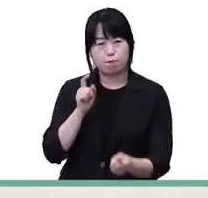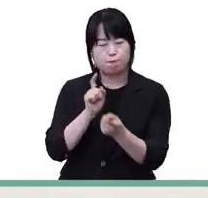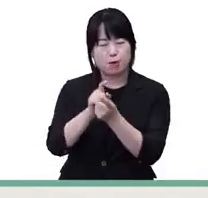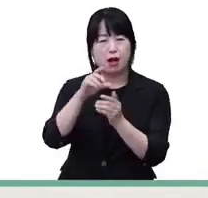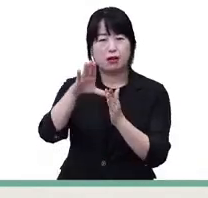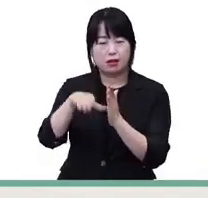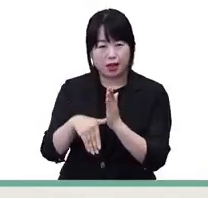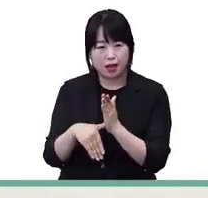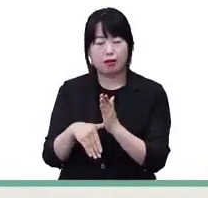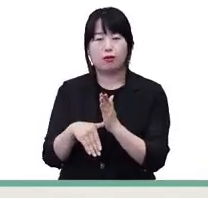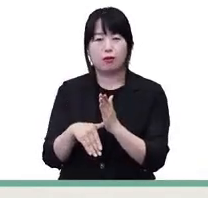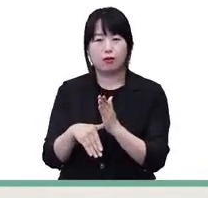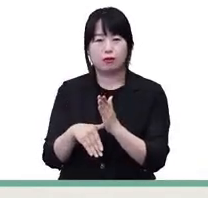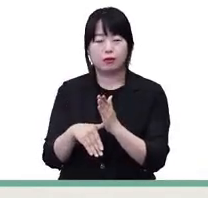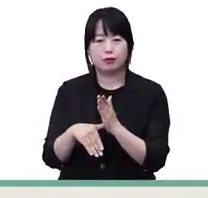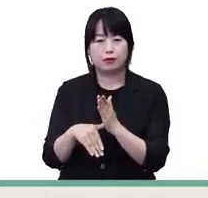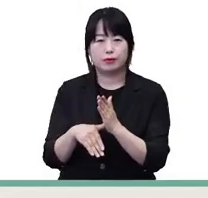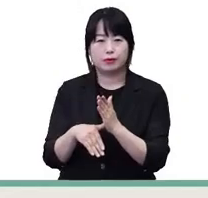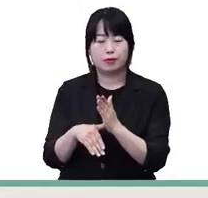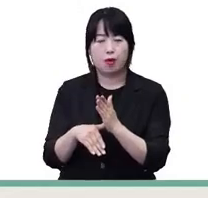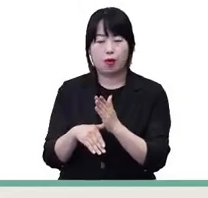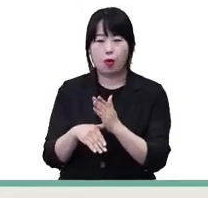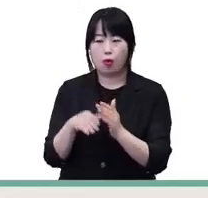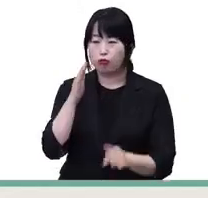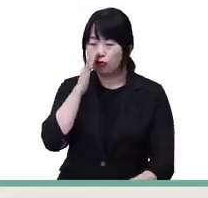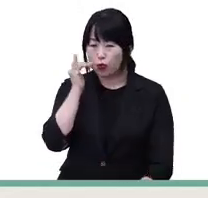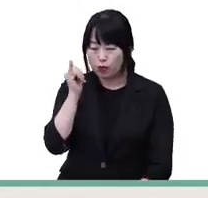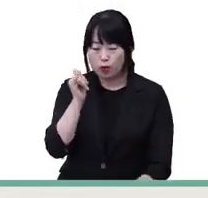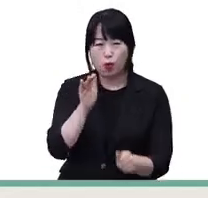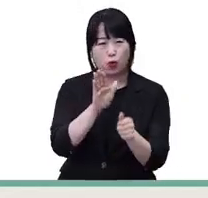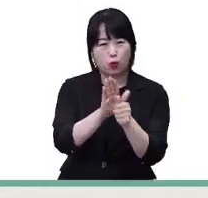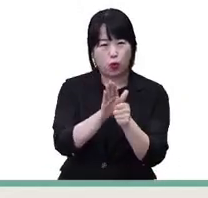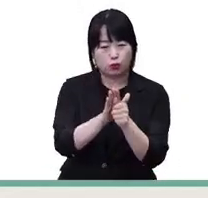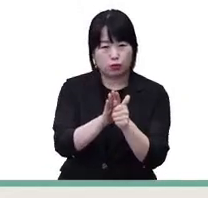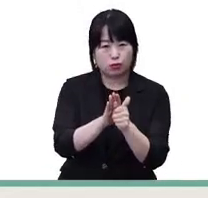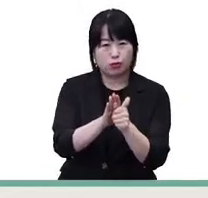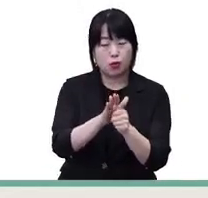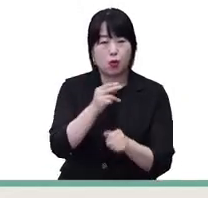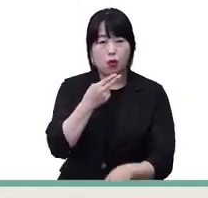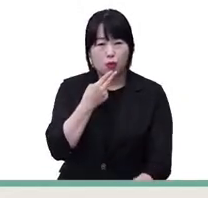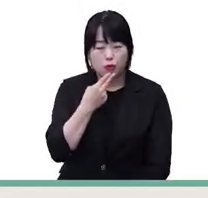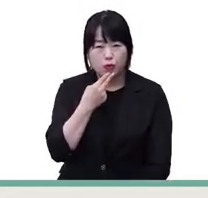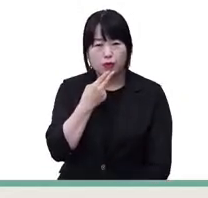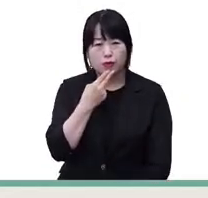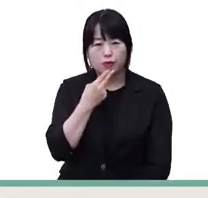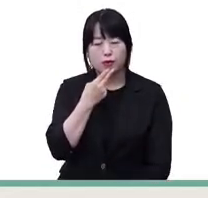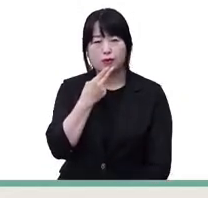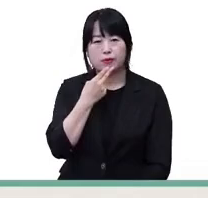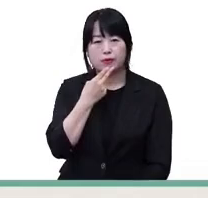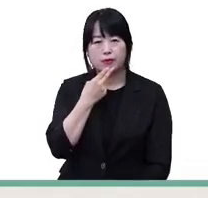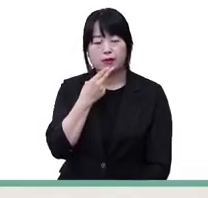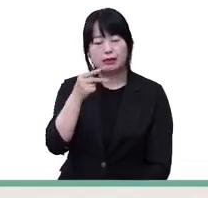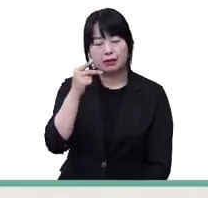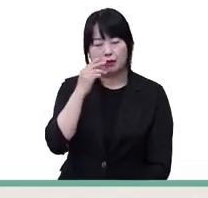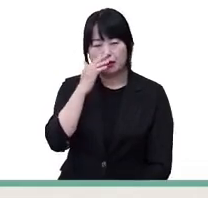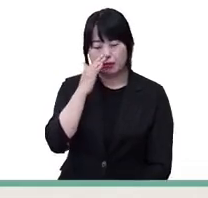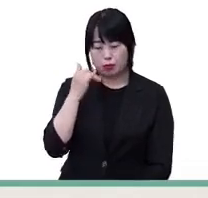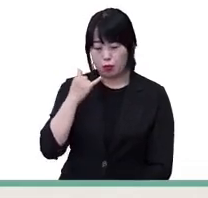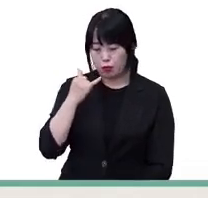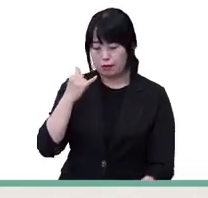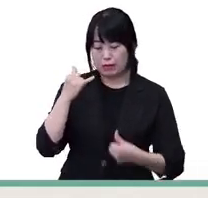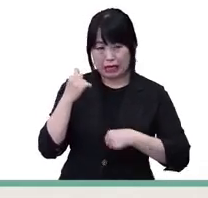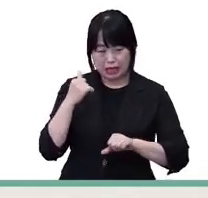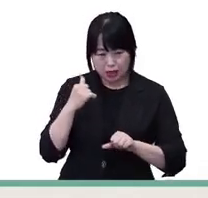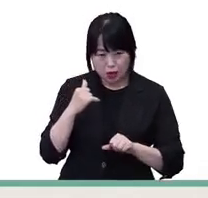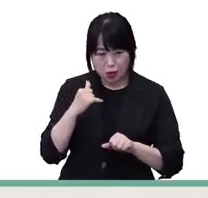이 아이에게 결정적으로 도와주지 않거나 뭔가 전환점을 이루어지지 않으면 이 아이가